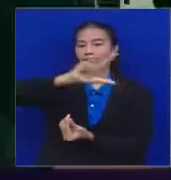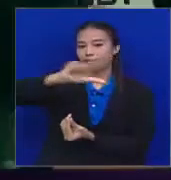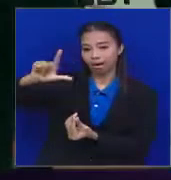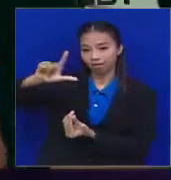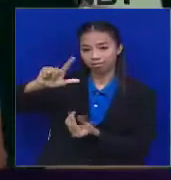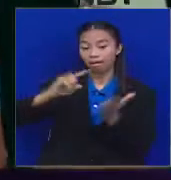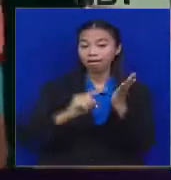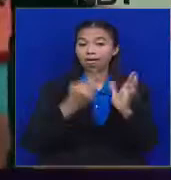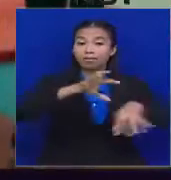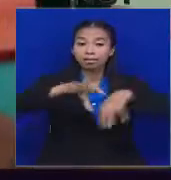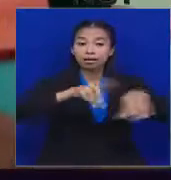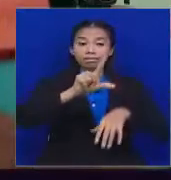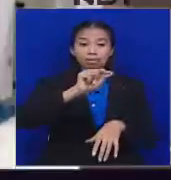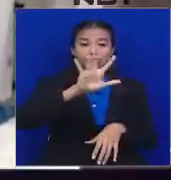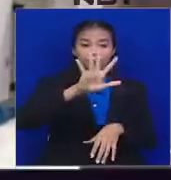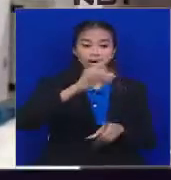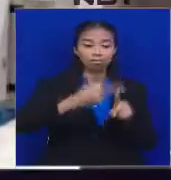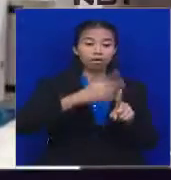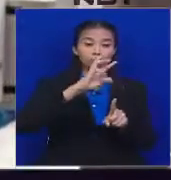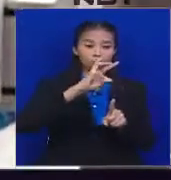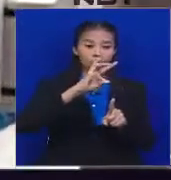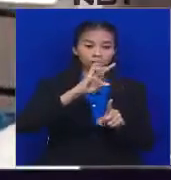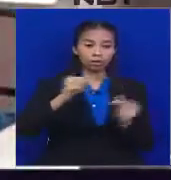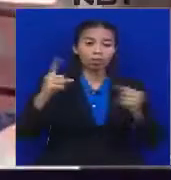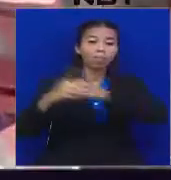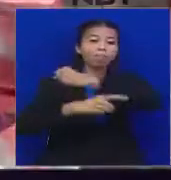ที่25มิถุนายนนี้ที่ไบเทคบางนา